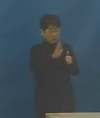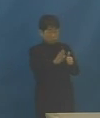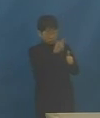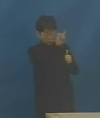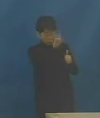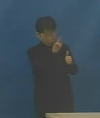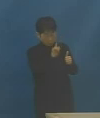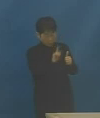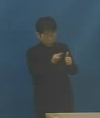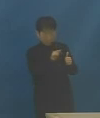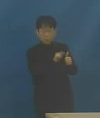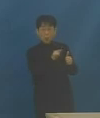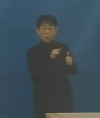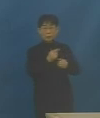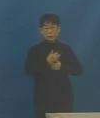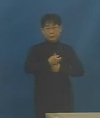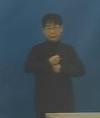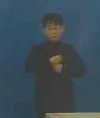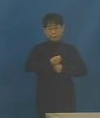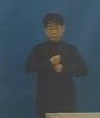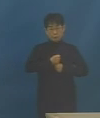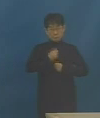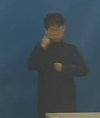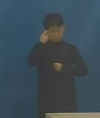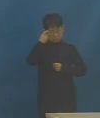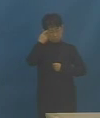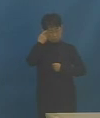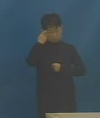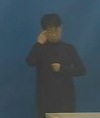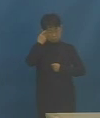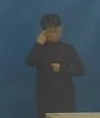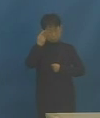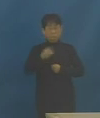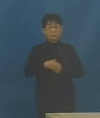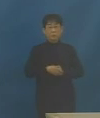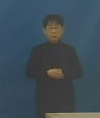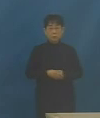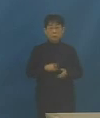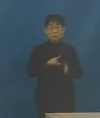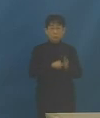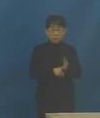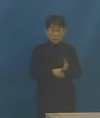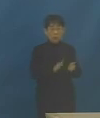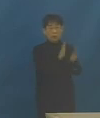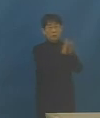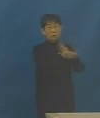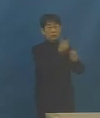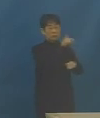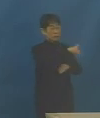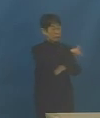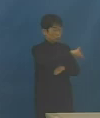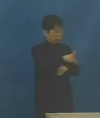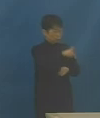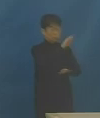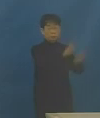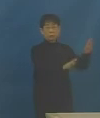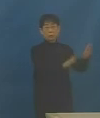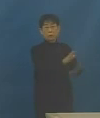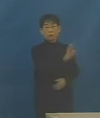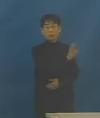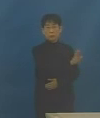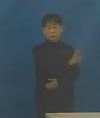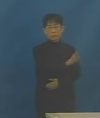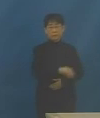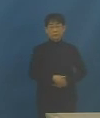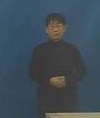ないまあそういう注意を払わなければならない段階に牽制が来ていると考えておりますまあそういう意味